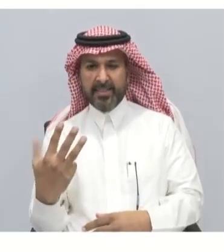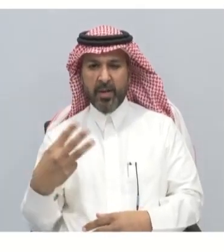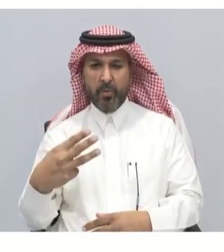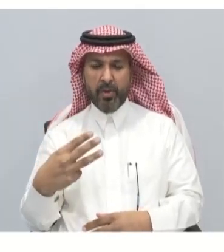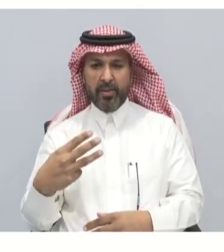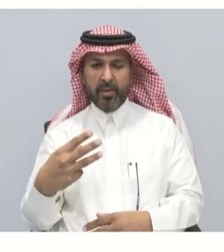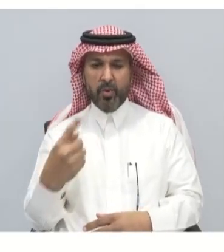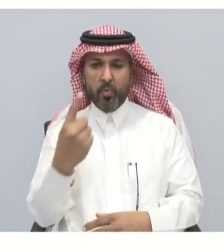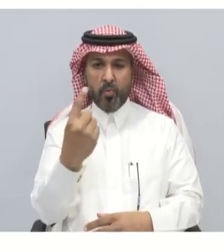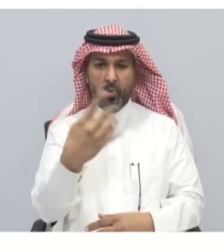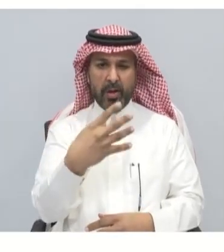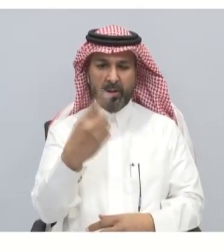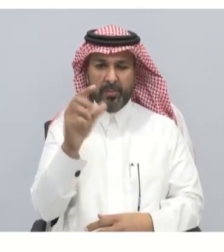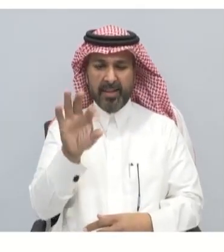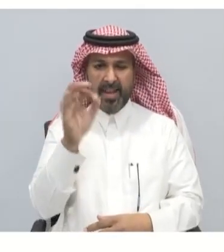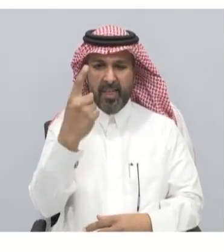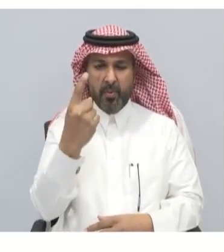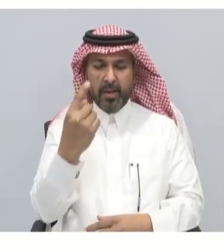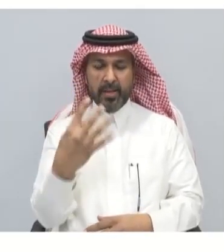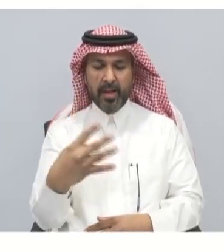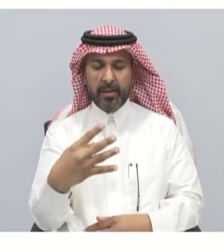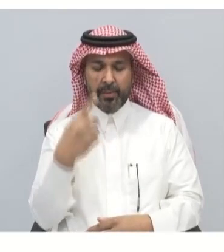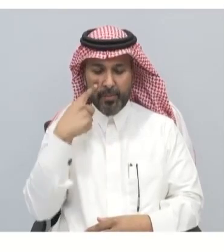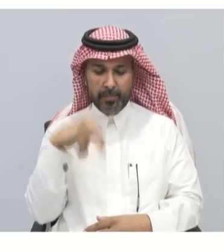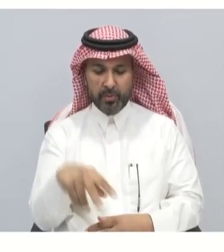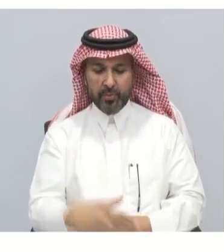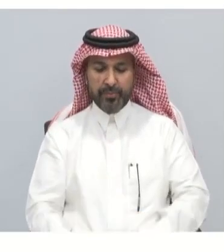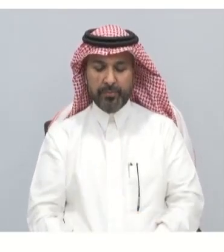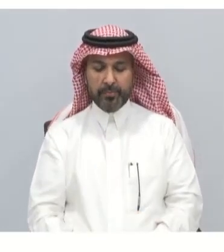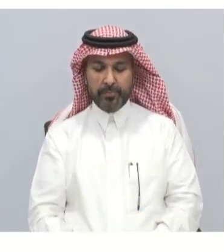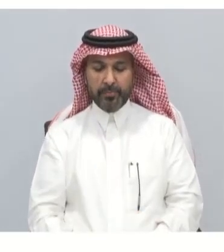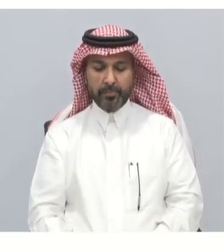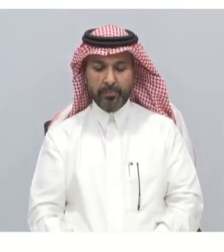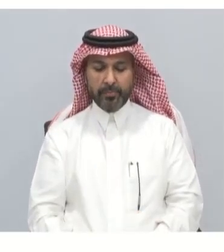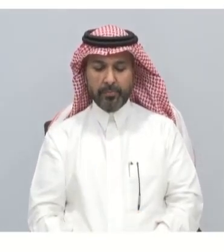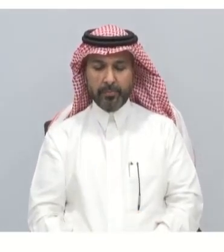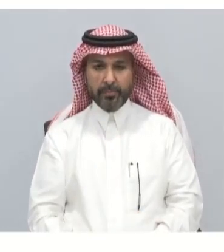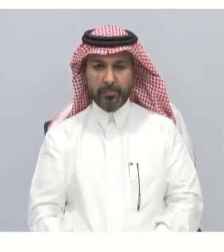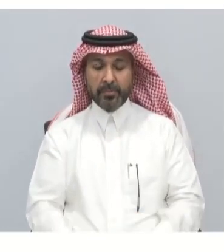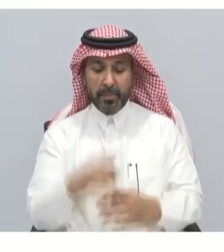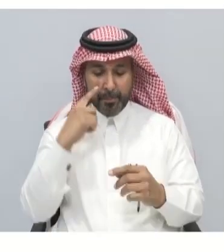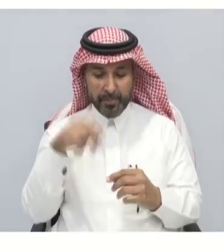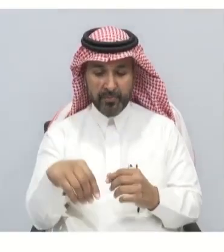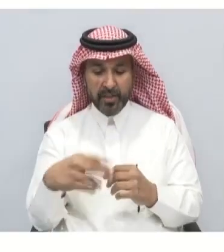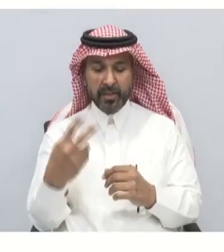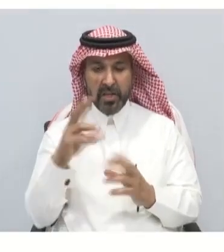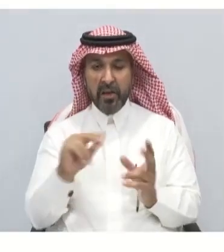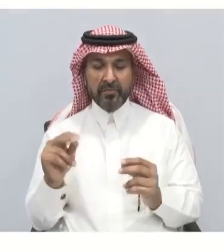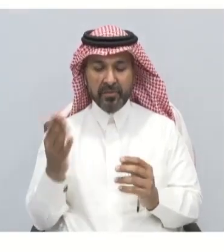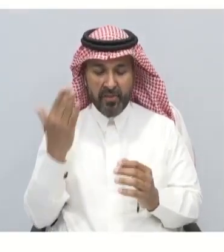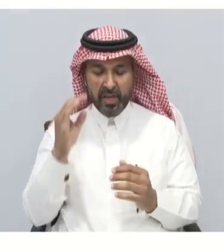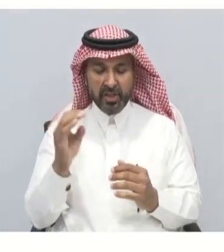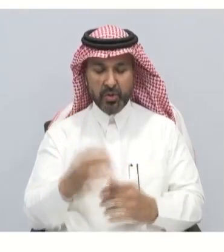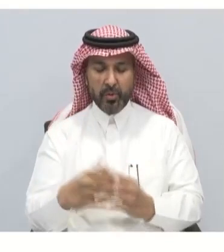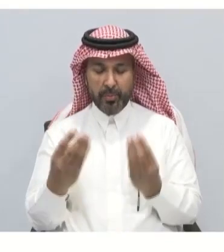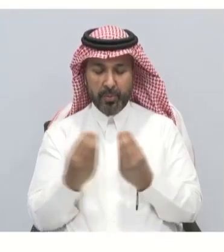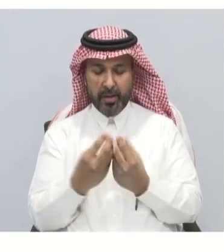اوراق مستقله و40 ورقه دفتر رجعنا لنفس العدد اللي توصلنا له